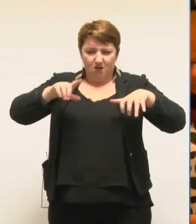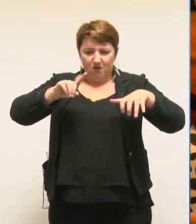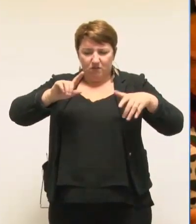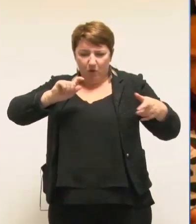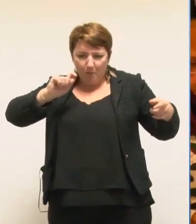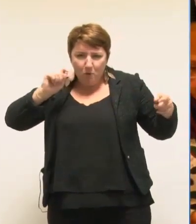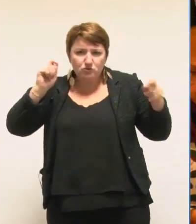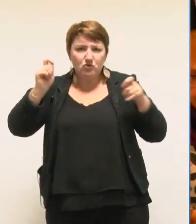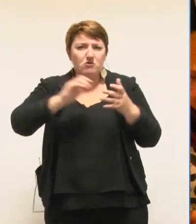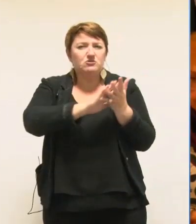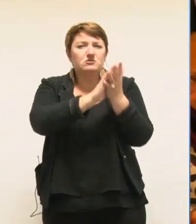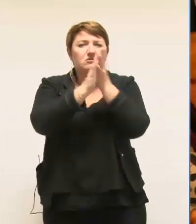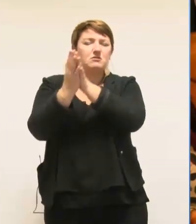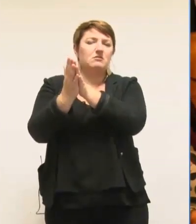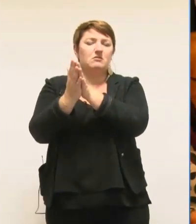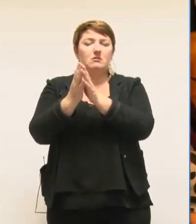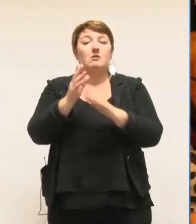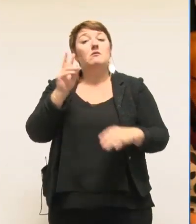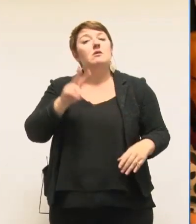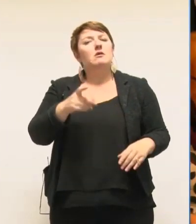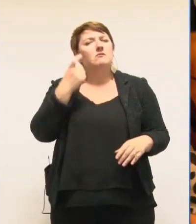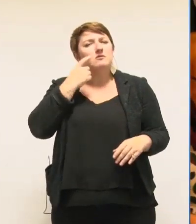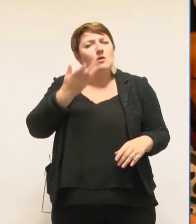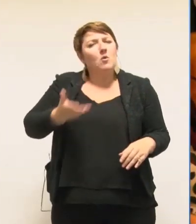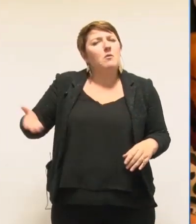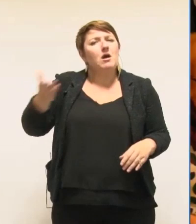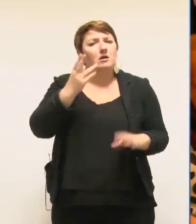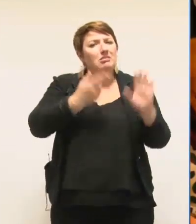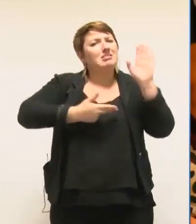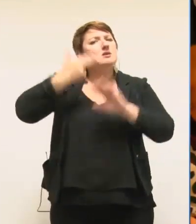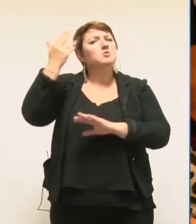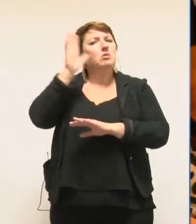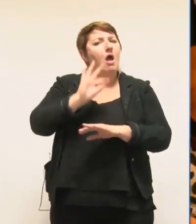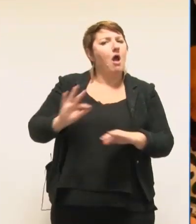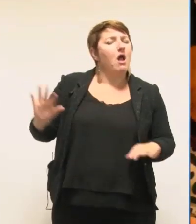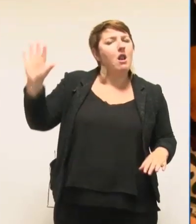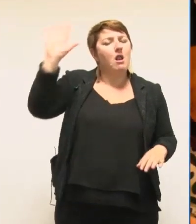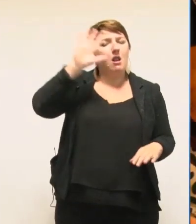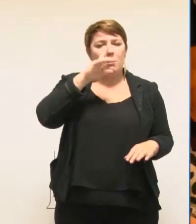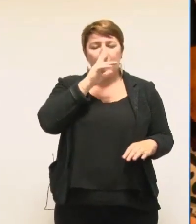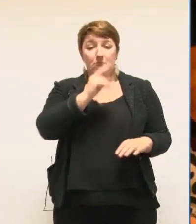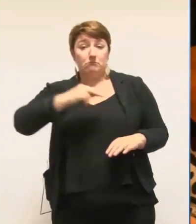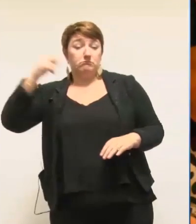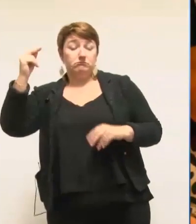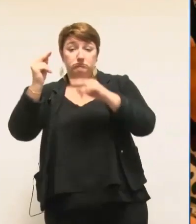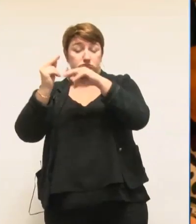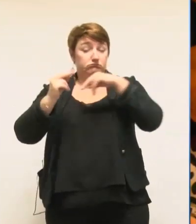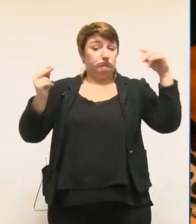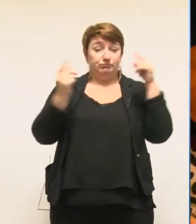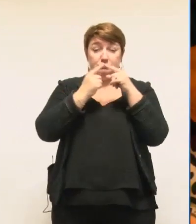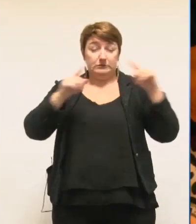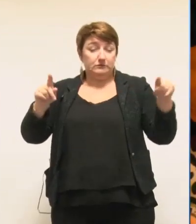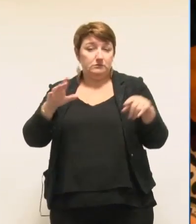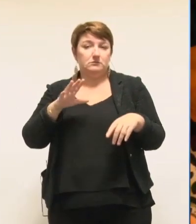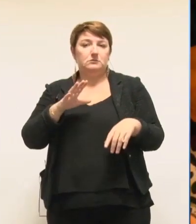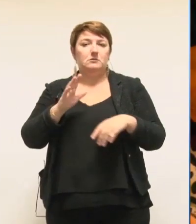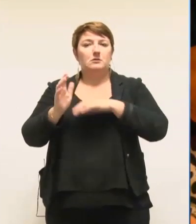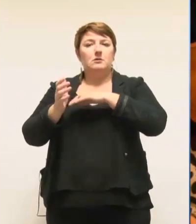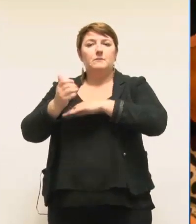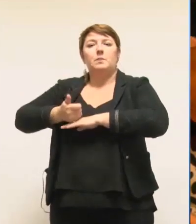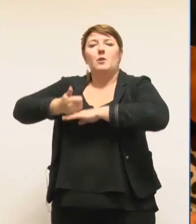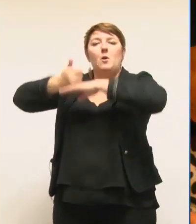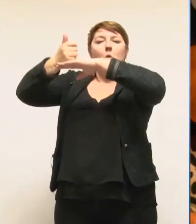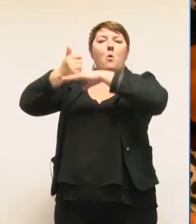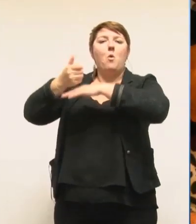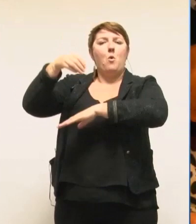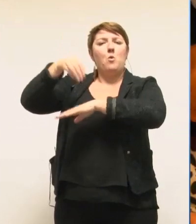qu'au niveau national, il y a des avis différents. À la fois, on a d'un côté le Haut Conseil à l'égalité